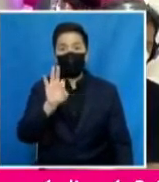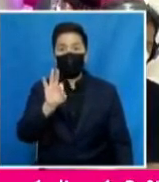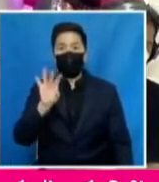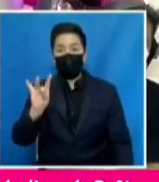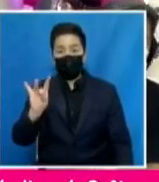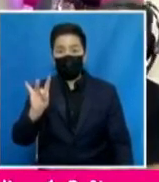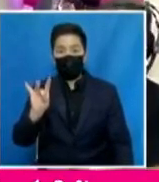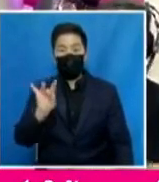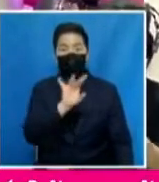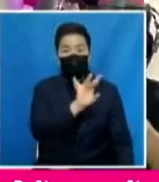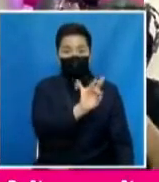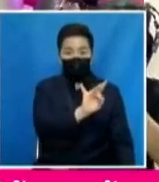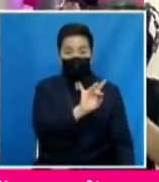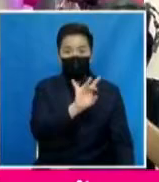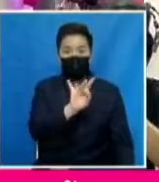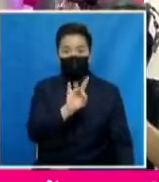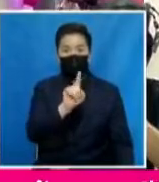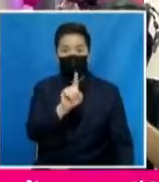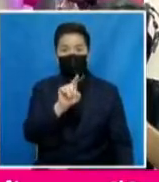8819598